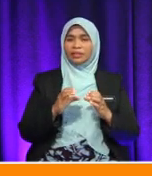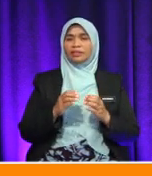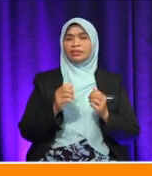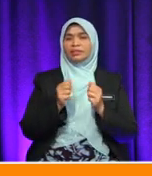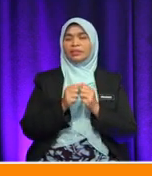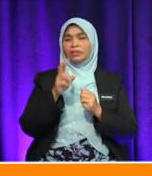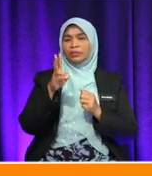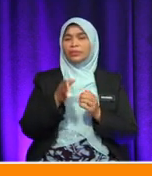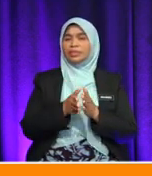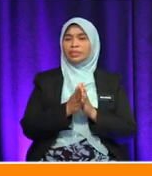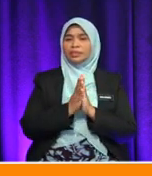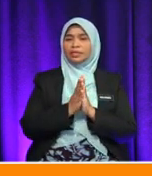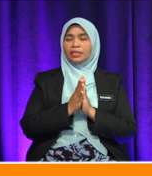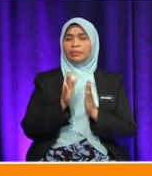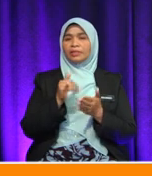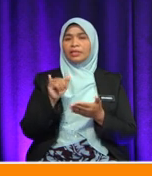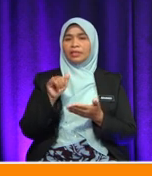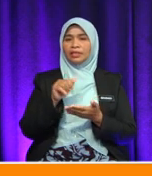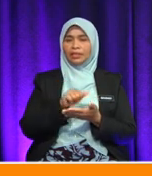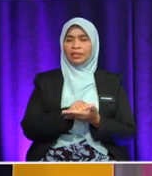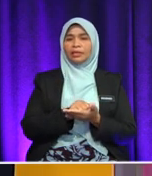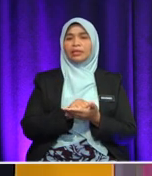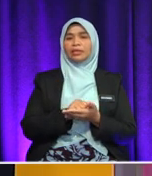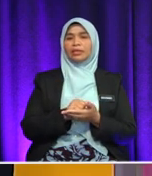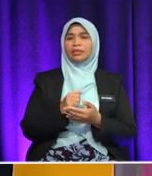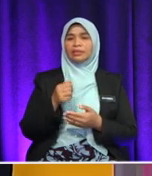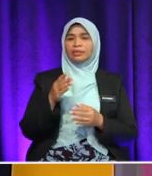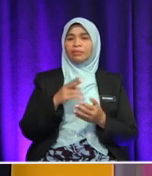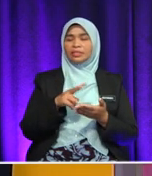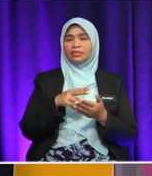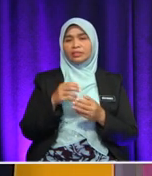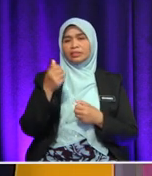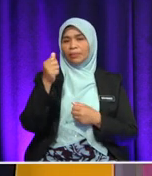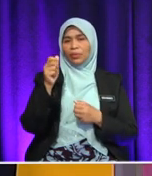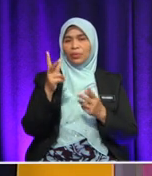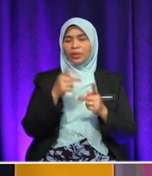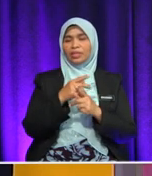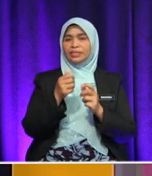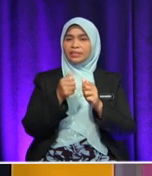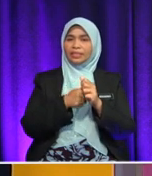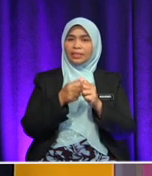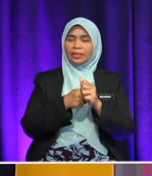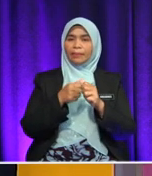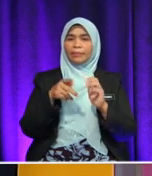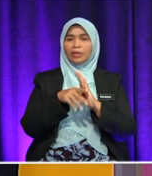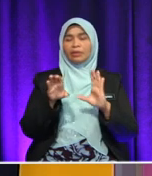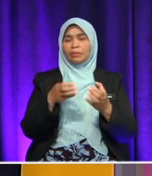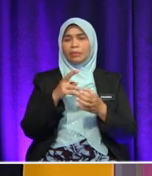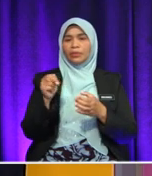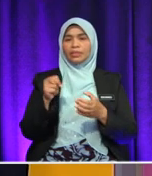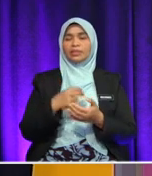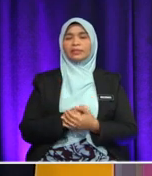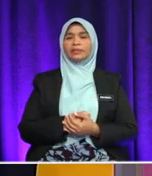Ini rukun serta rokok Bertasbih sebanyak 10 kali 10 kali kemudian sujud 10 kali